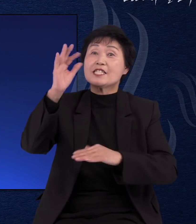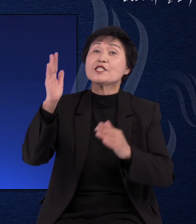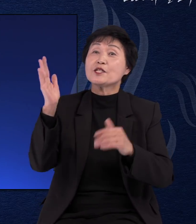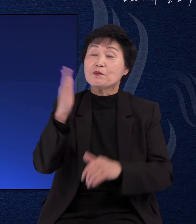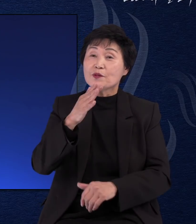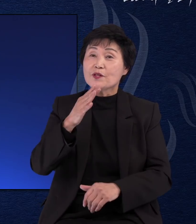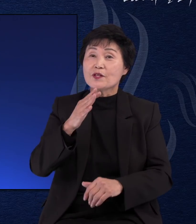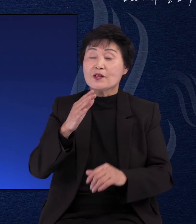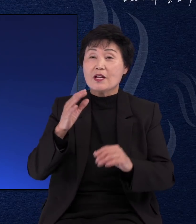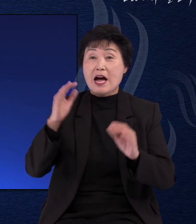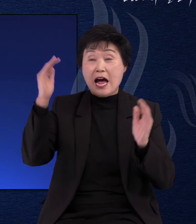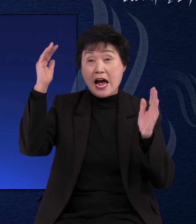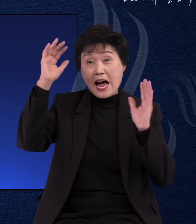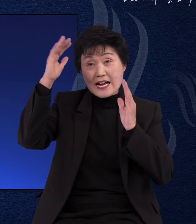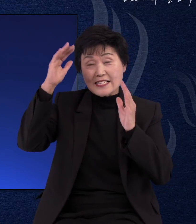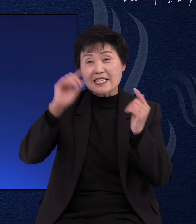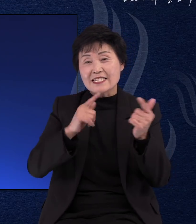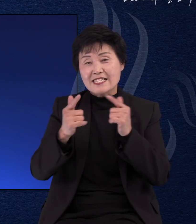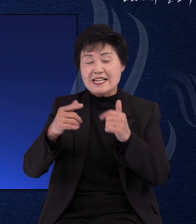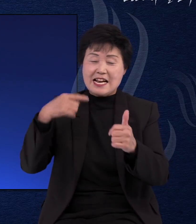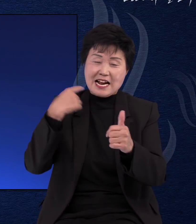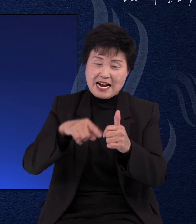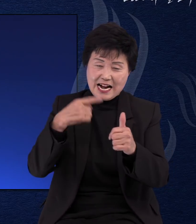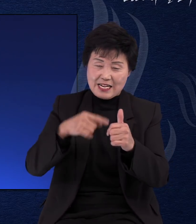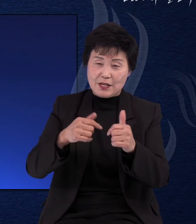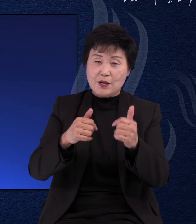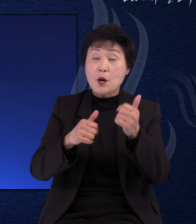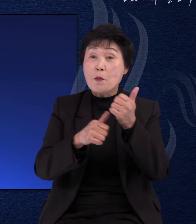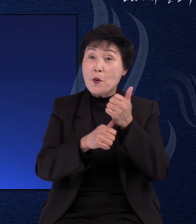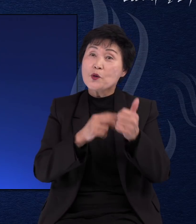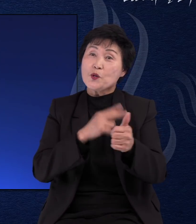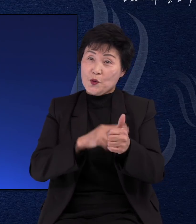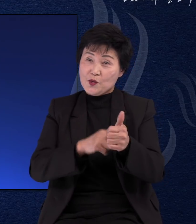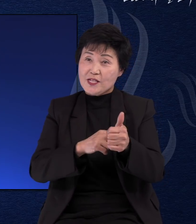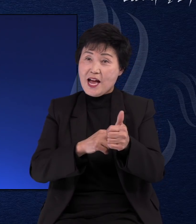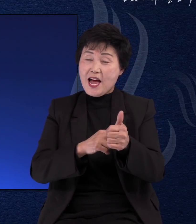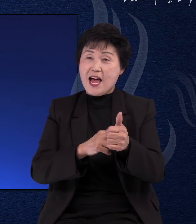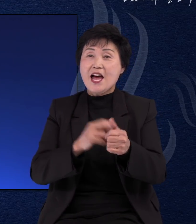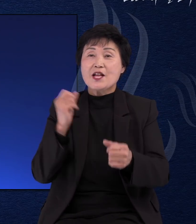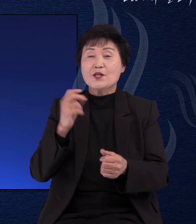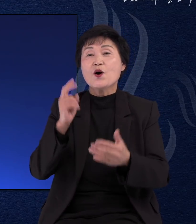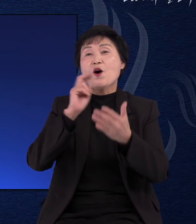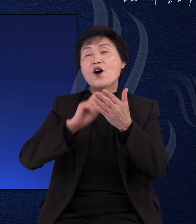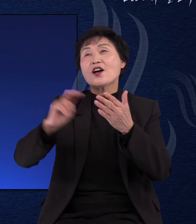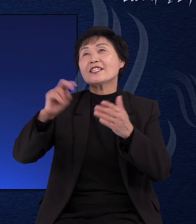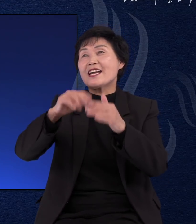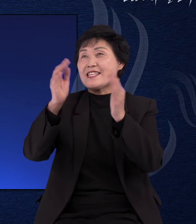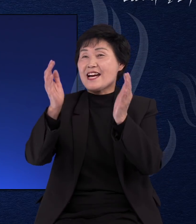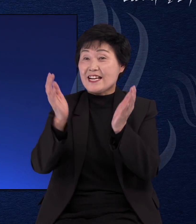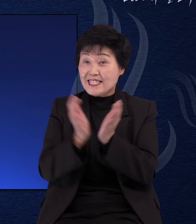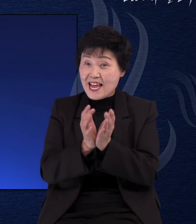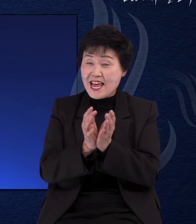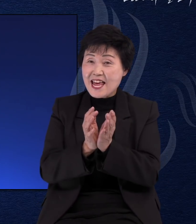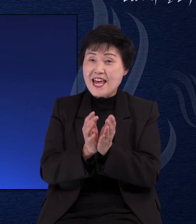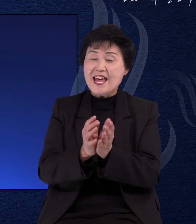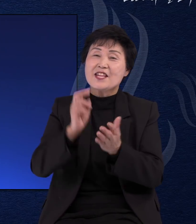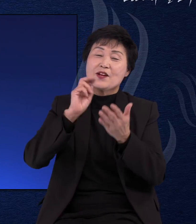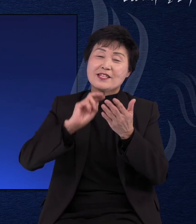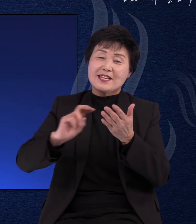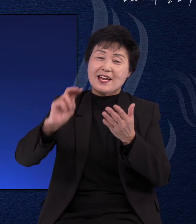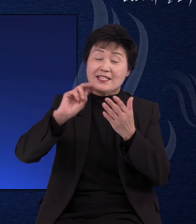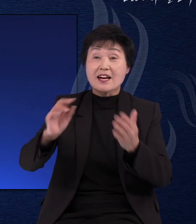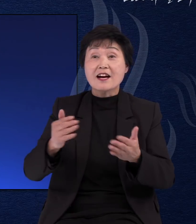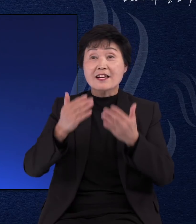어린이 반사를 하면서 보조를 하는 거지요. 그리고는 또 성가대 주일 11시 예배, 대예배 때 성가대를 하고, 또 오후